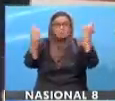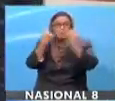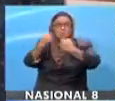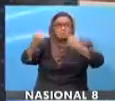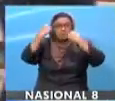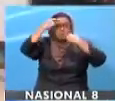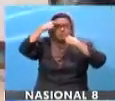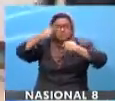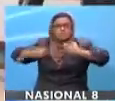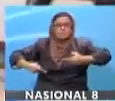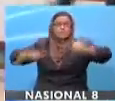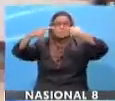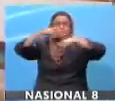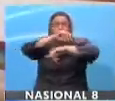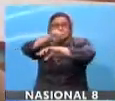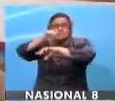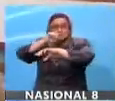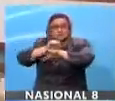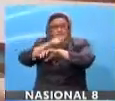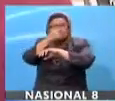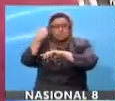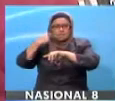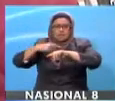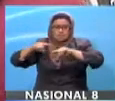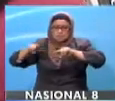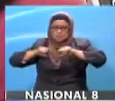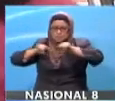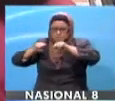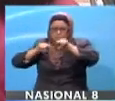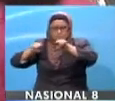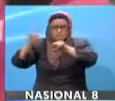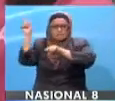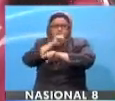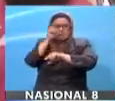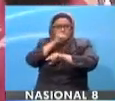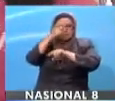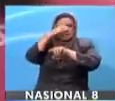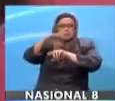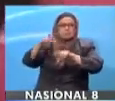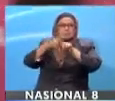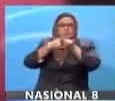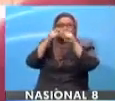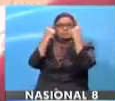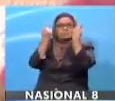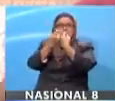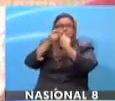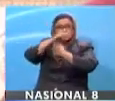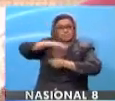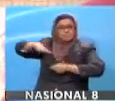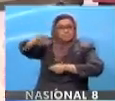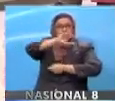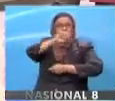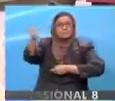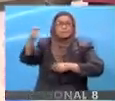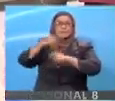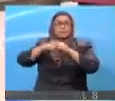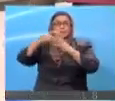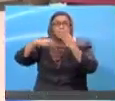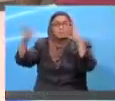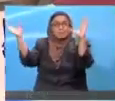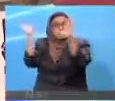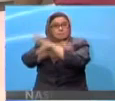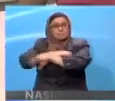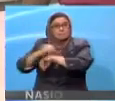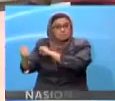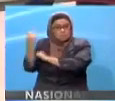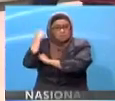di Singapura kerana saingan pastinya sengit dari pasukan serantau lain. Antara pencabar terkuat ialah tuan rumah di